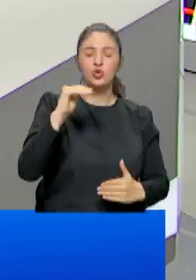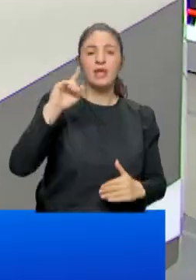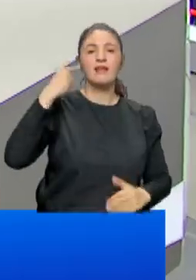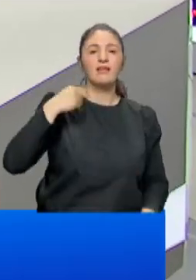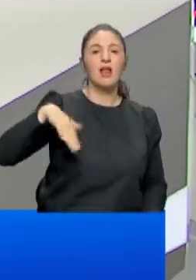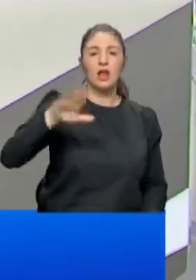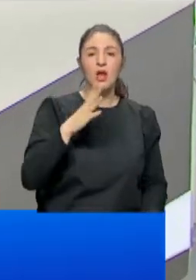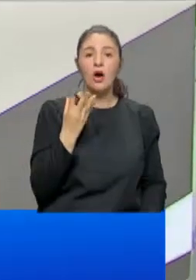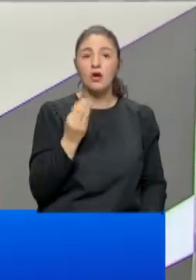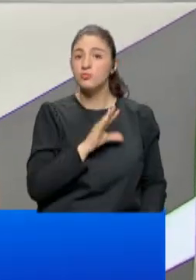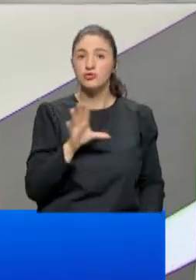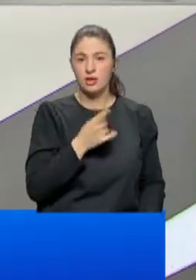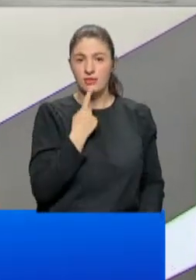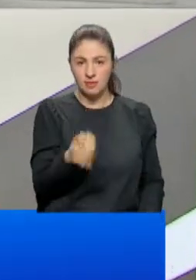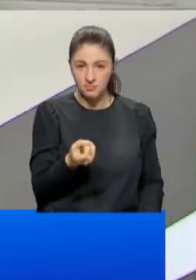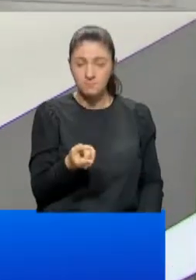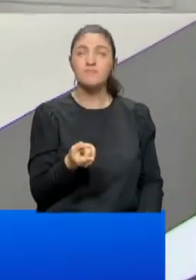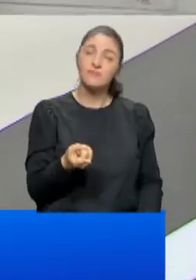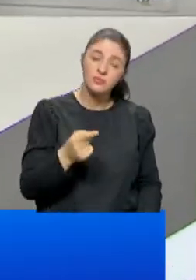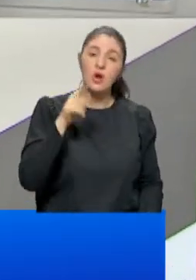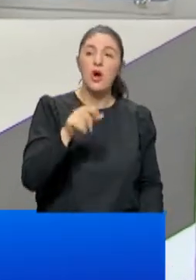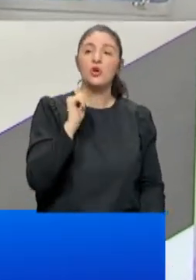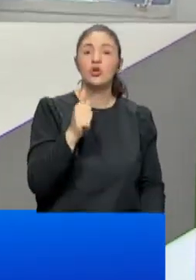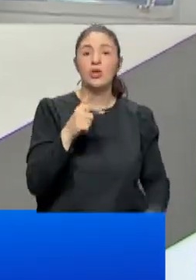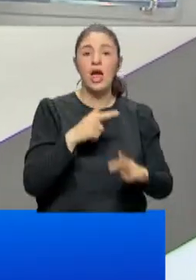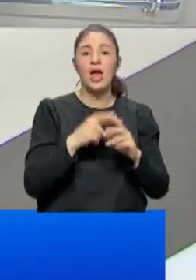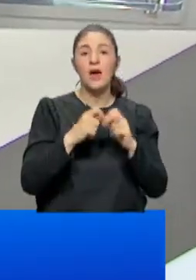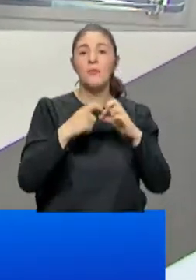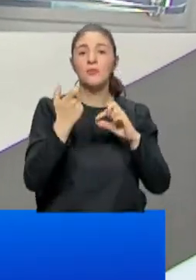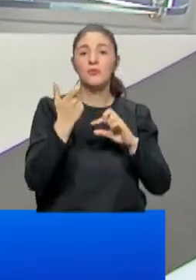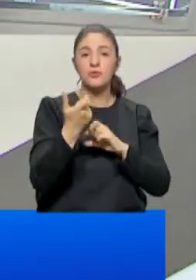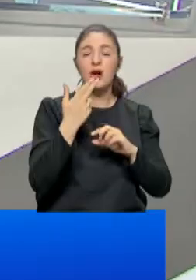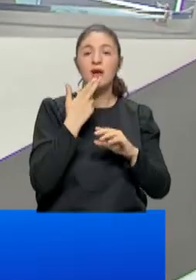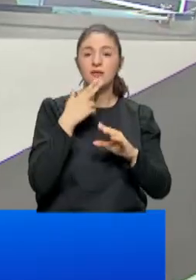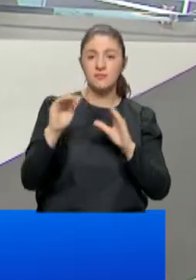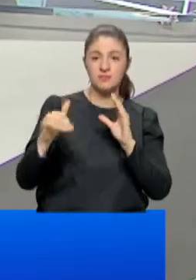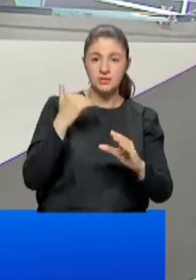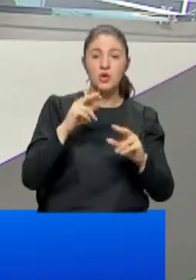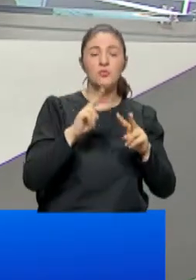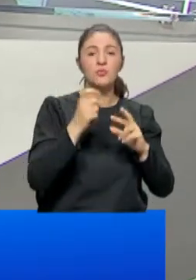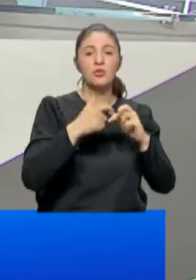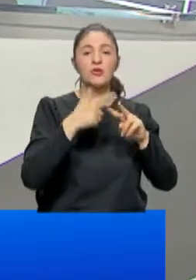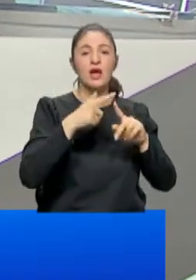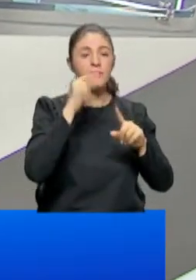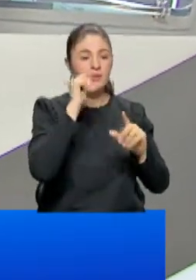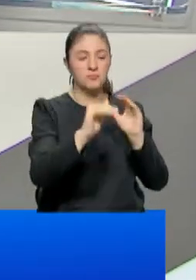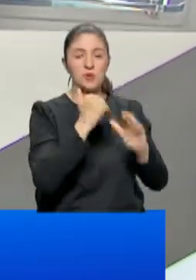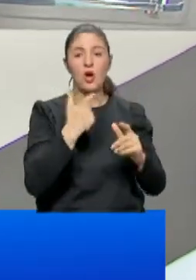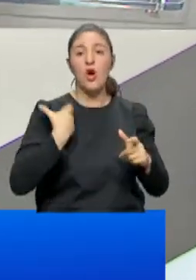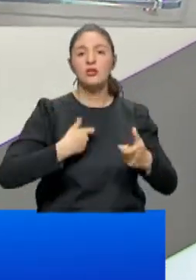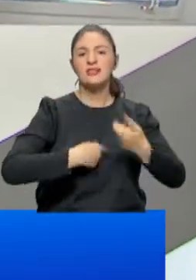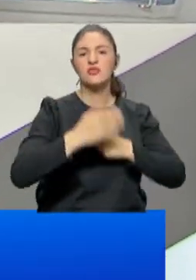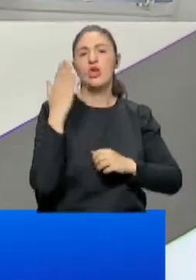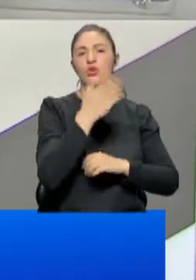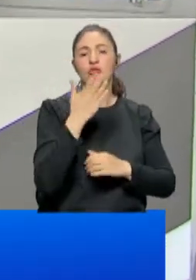üst düzey etkileri Davos'ta olmayacaklar demiştim Hatta o gün Ebru Özdemir mesaj atmış trafik yerden mesaj gelmişti Özel